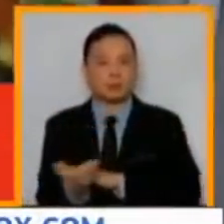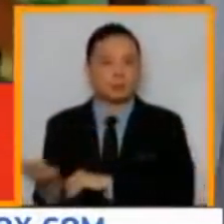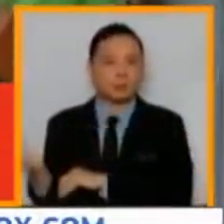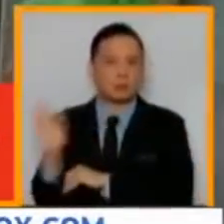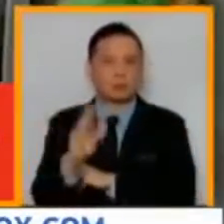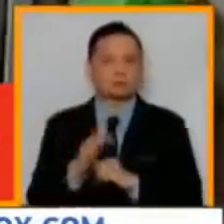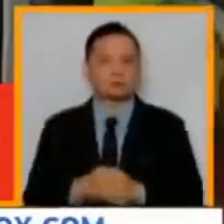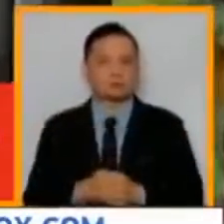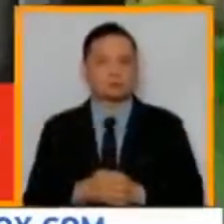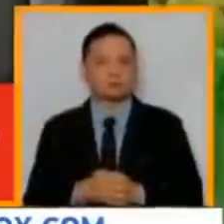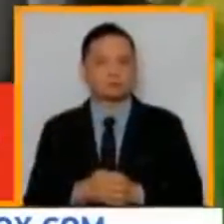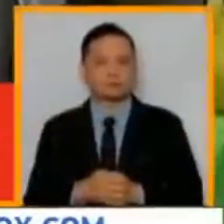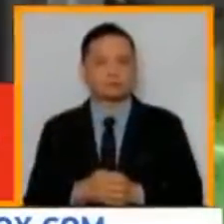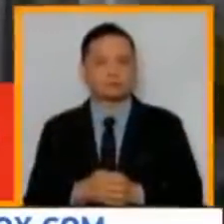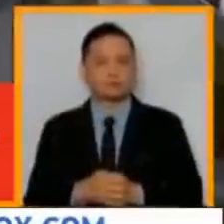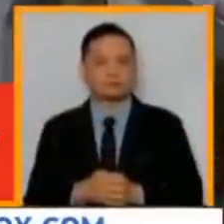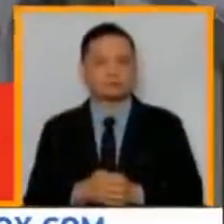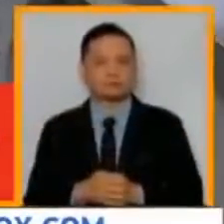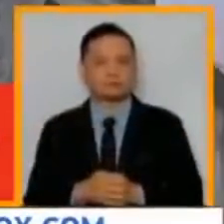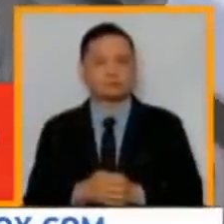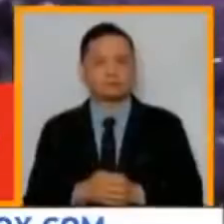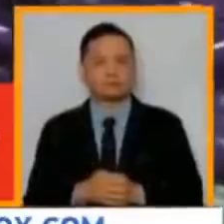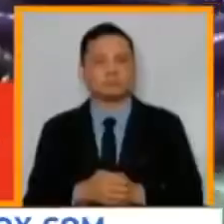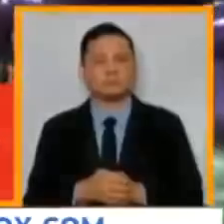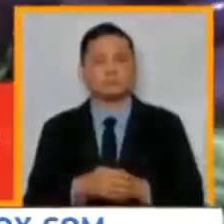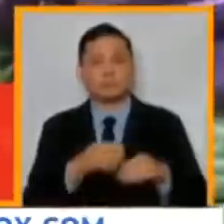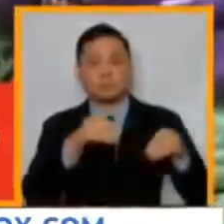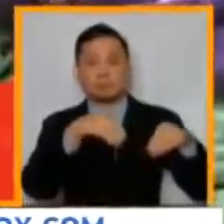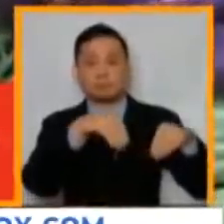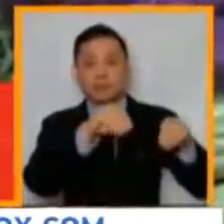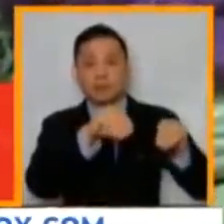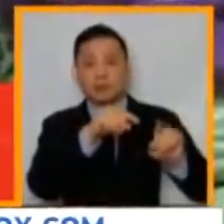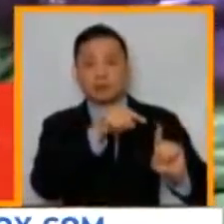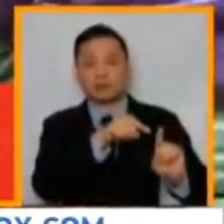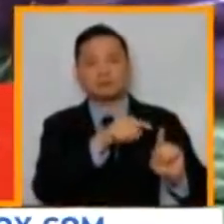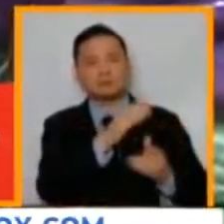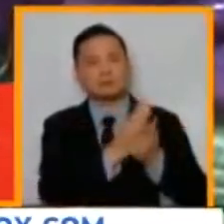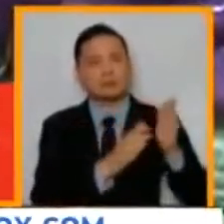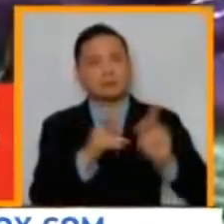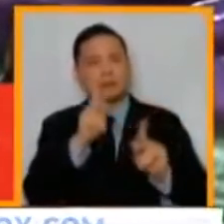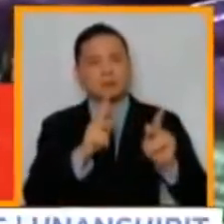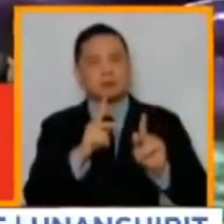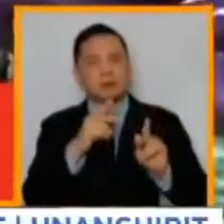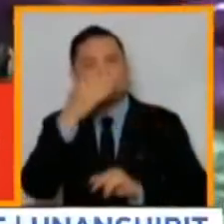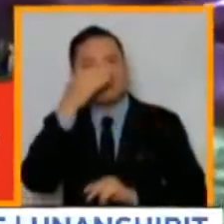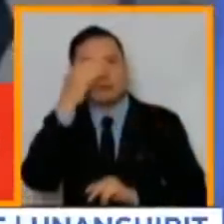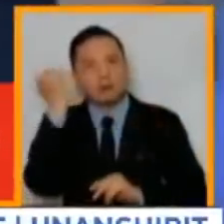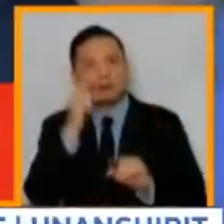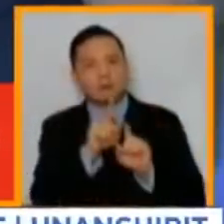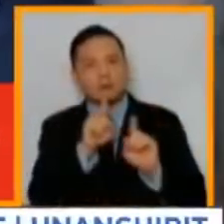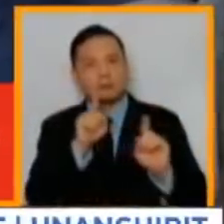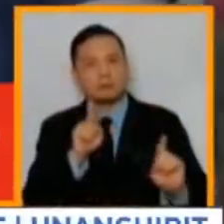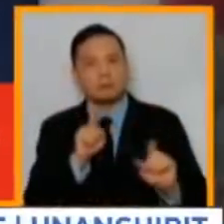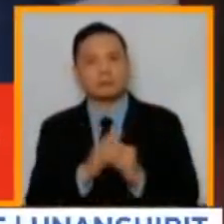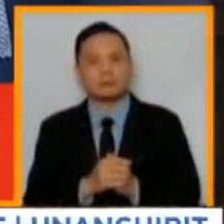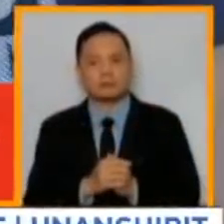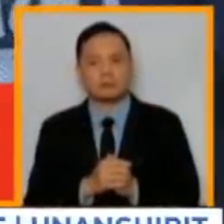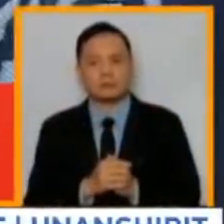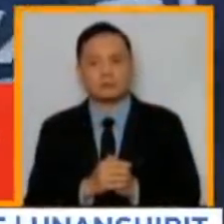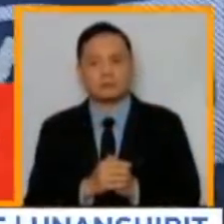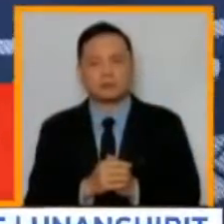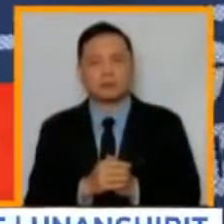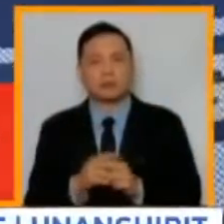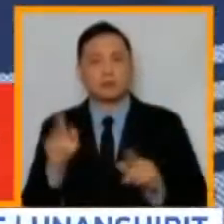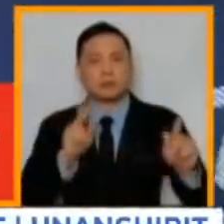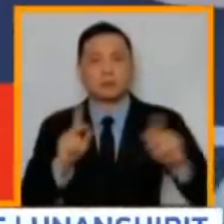Isang palengke sa mga lugar kung saan madalas nakakalimutan ang physical distancing. Maya't mayaring labas-masok ang iba't ibang tao.